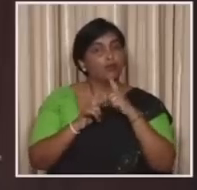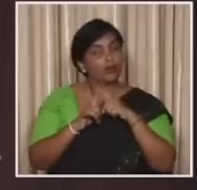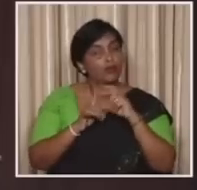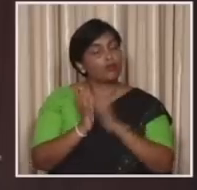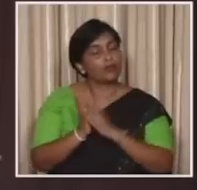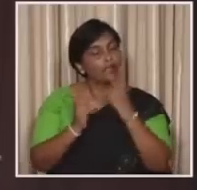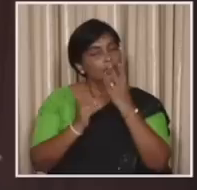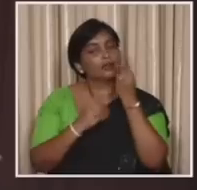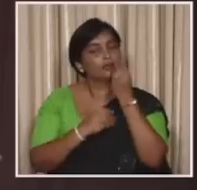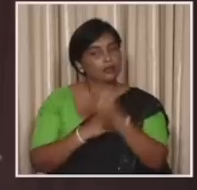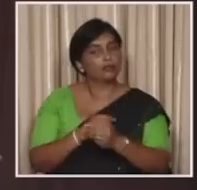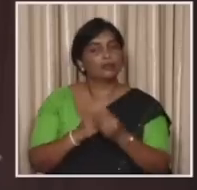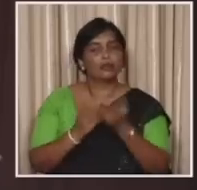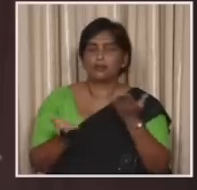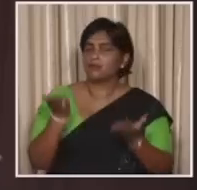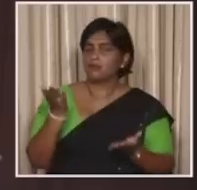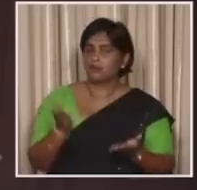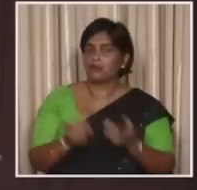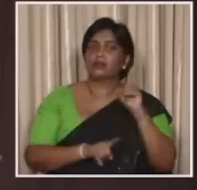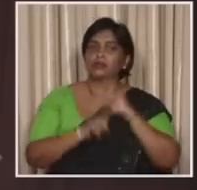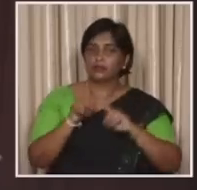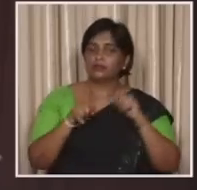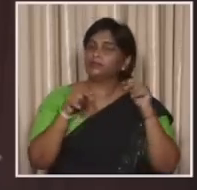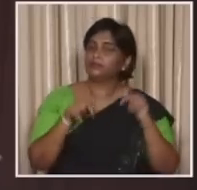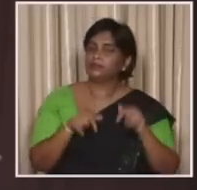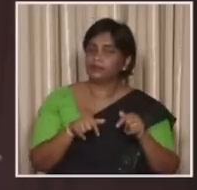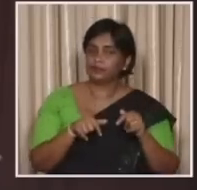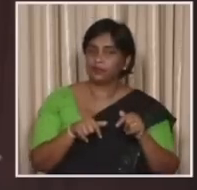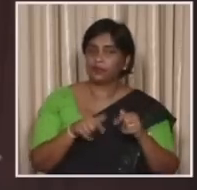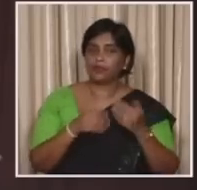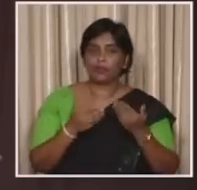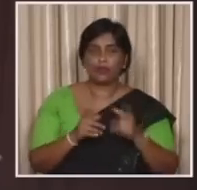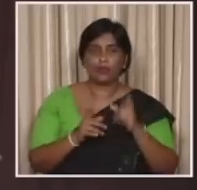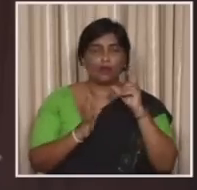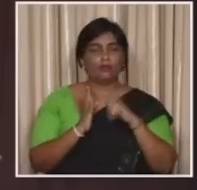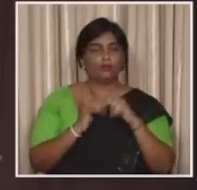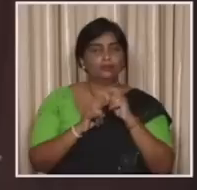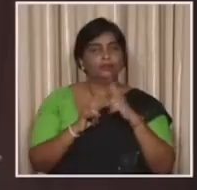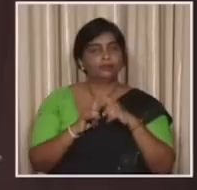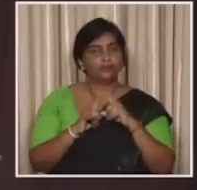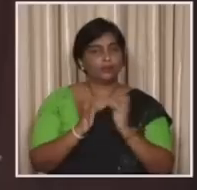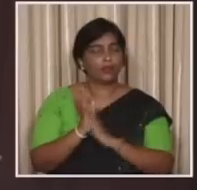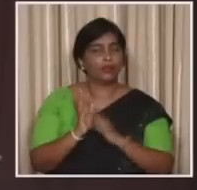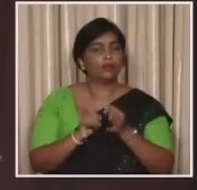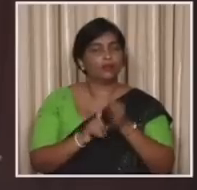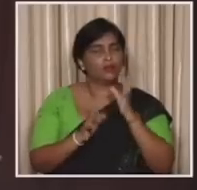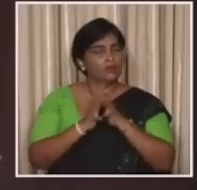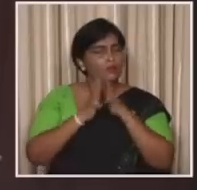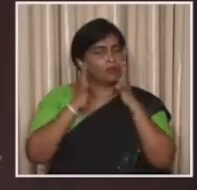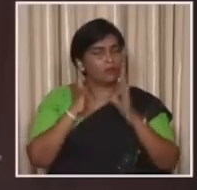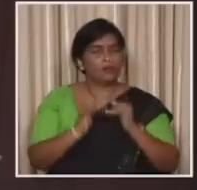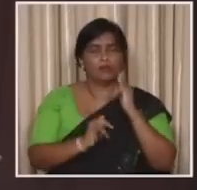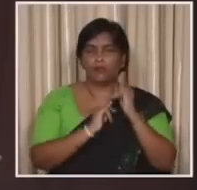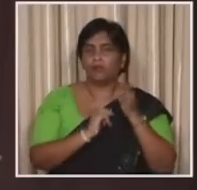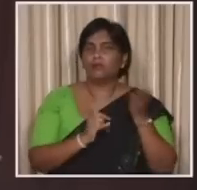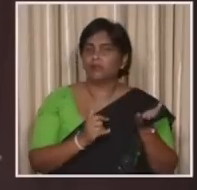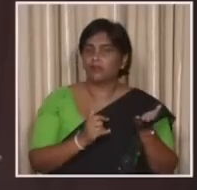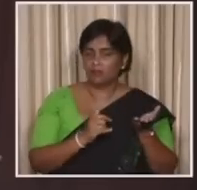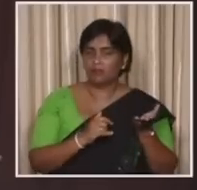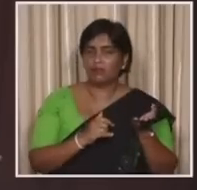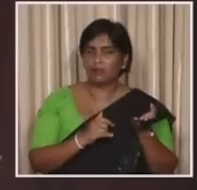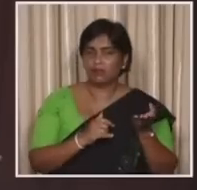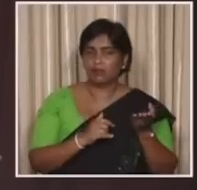හේතුව මේක ගැන අපක්ෂපාතීව කතා කරන්න. දැන් අද වර්තමාන කෝප් කමිටුවේ සභාපතිතුමා පිළිබඳවත් විශාල චෝදනා රාශියක් ඇති වෙලා